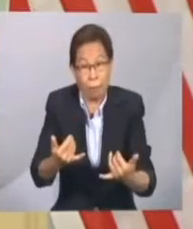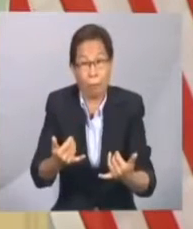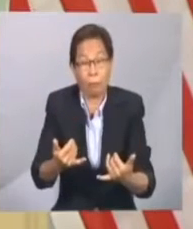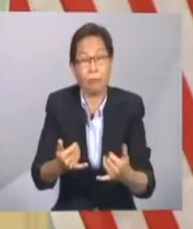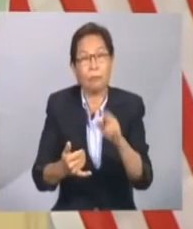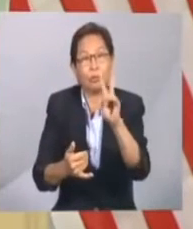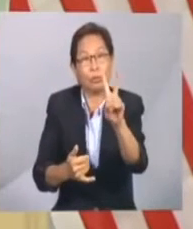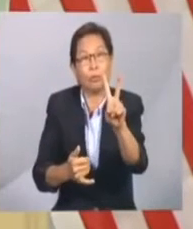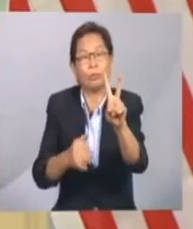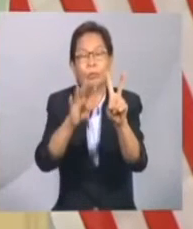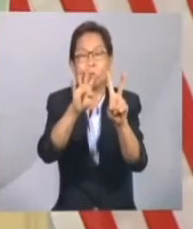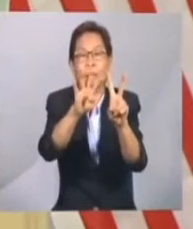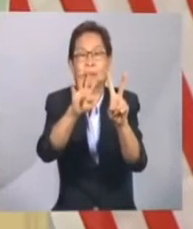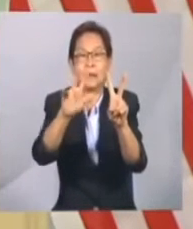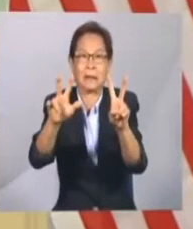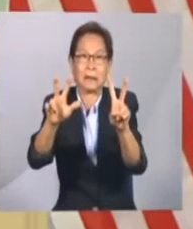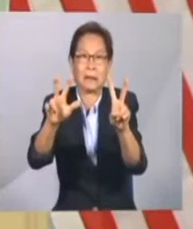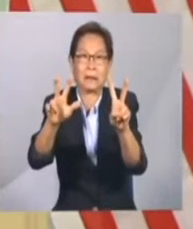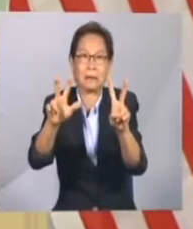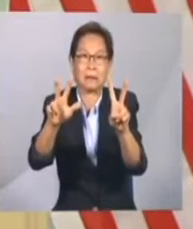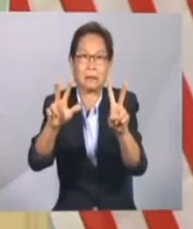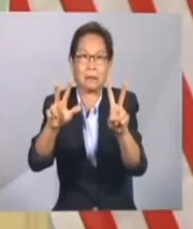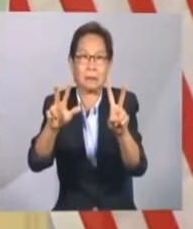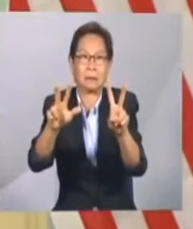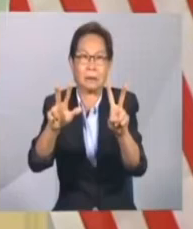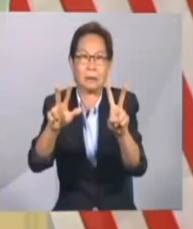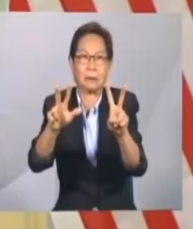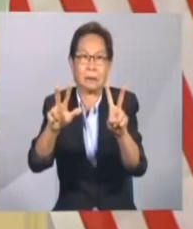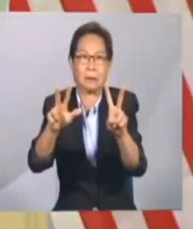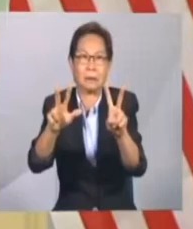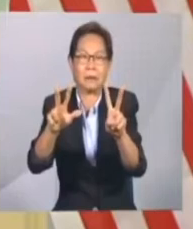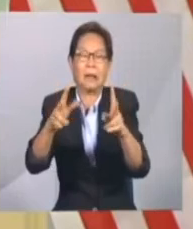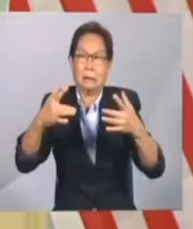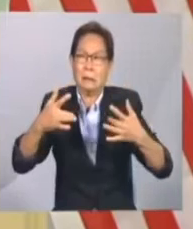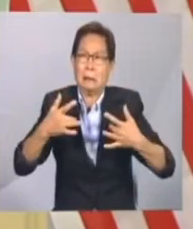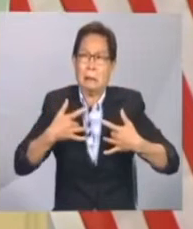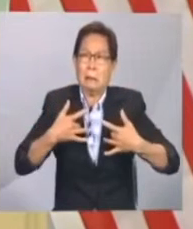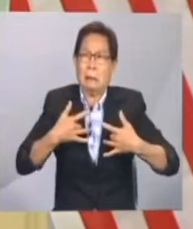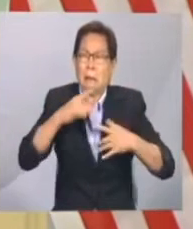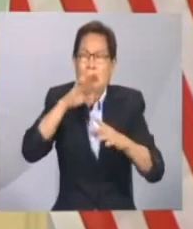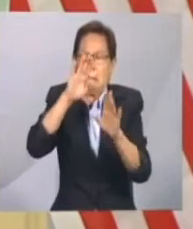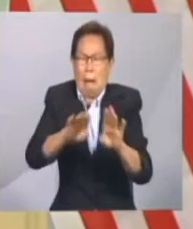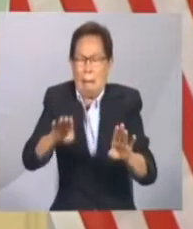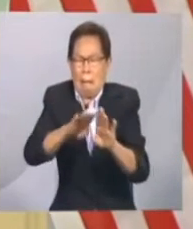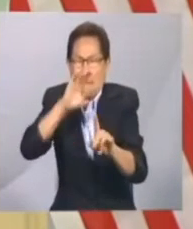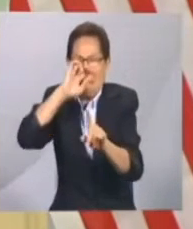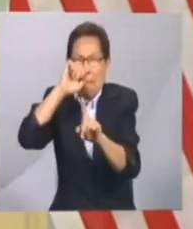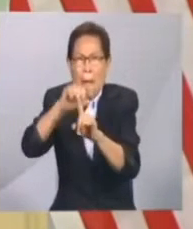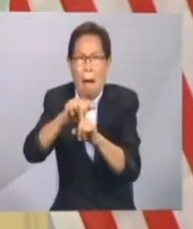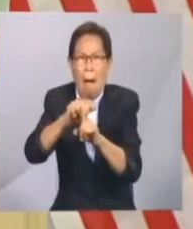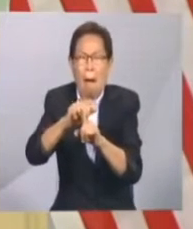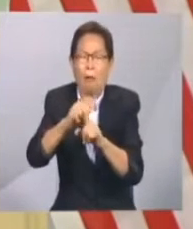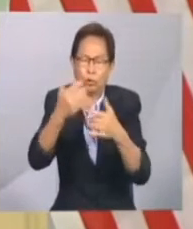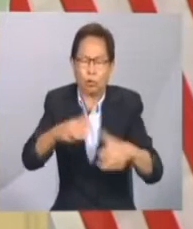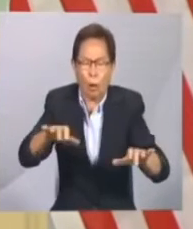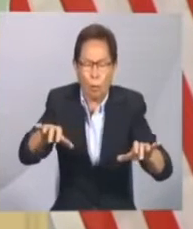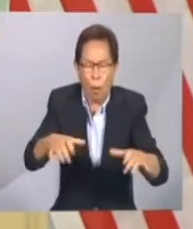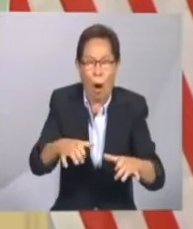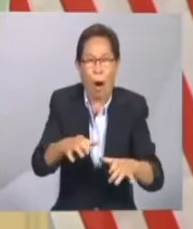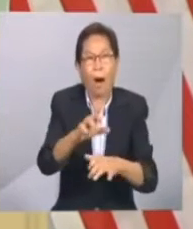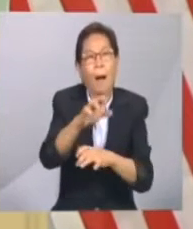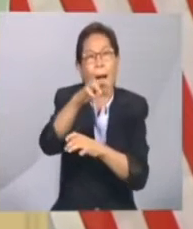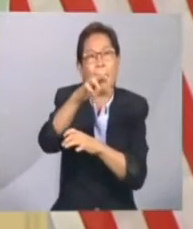sebanyak 243 penafian berita palsu telah dibuat oleh pasukan